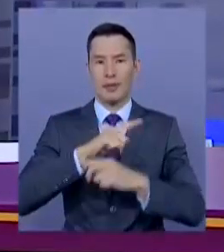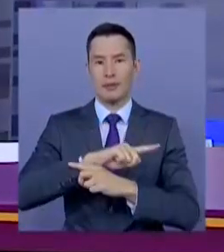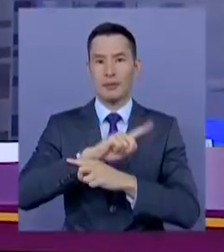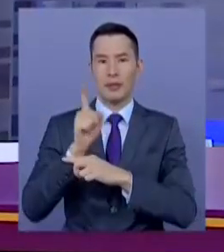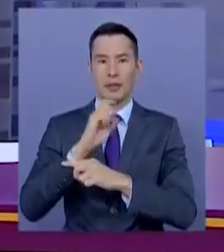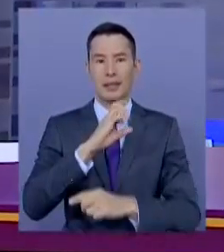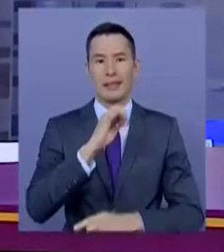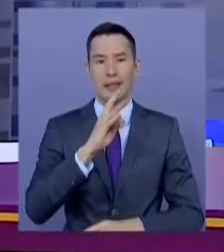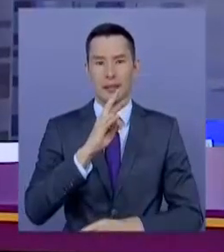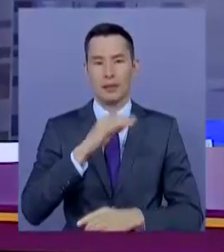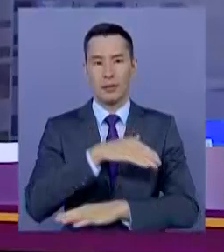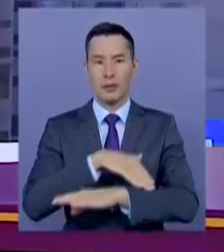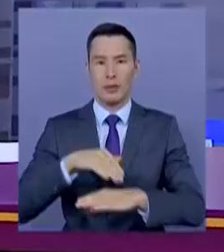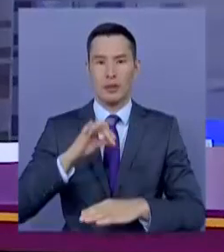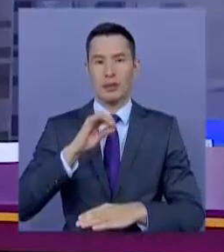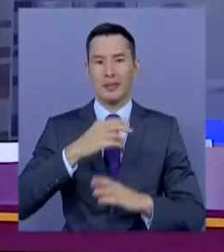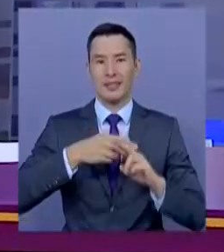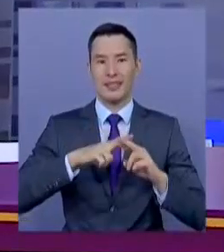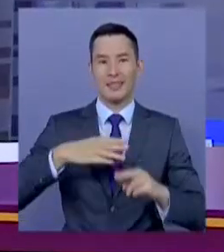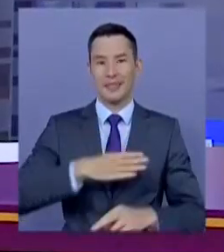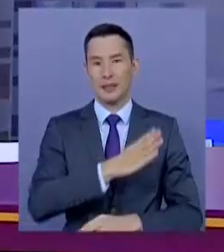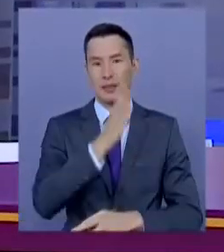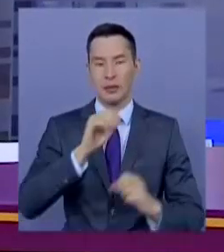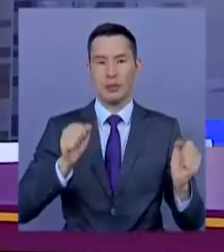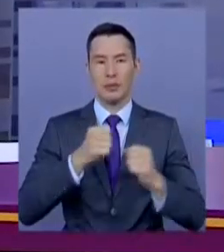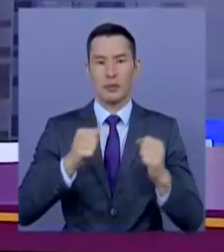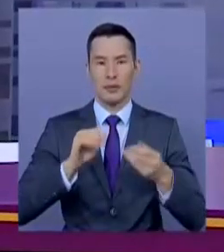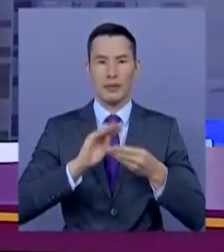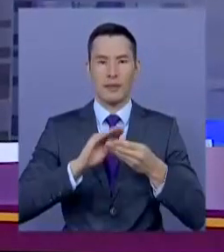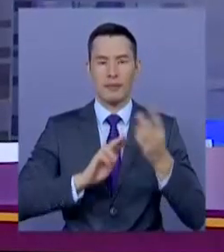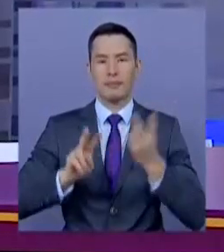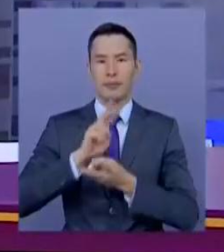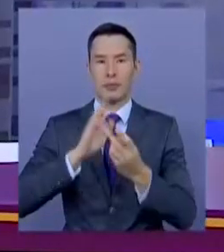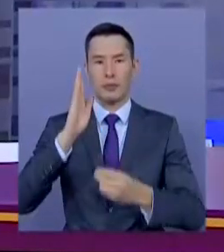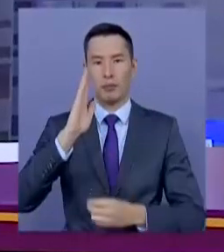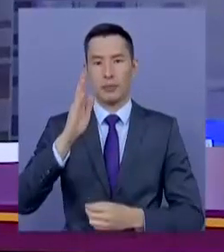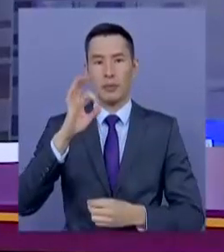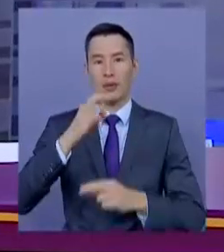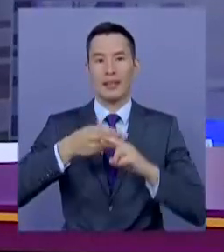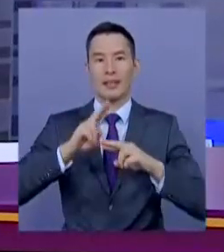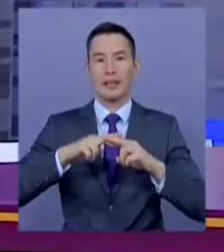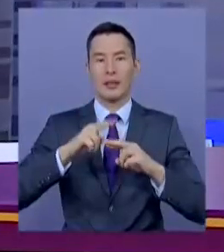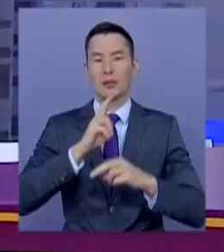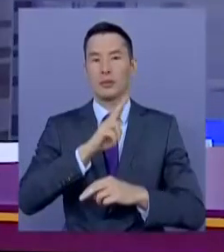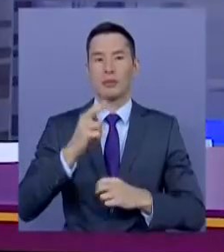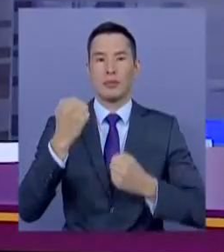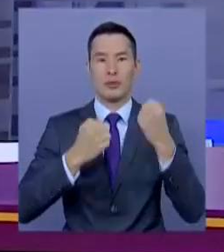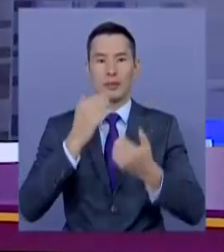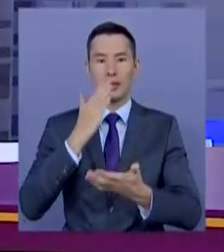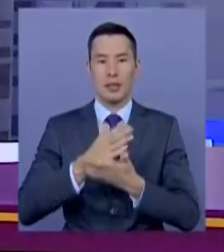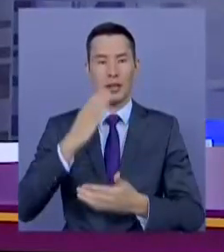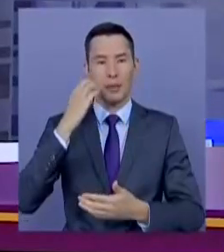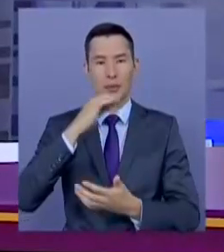Сайын көшесінде және шығыс айналма автокөлік жолында жылдамдық режимі де өзгерді. Осы мәселеге қатысты көлік жүргізушілерінен